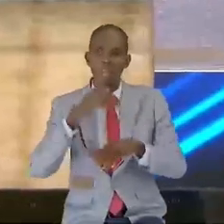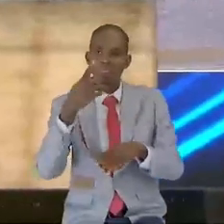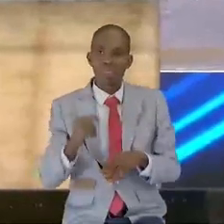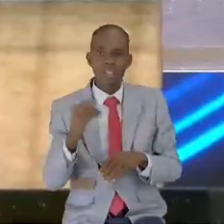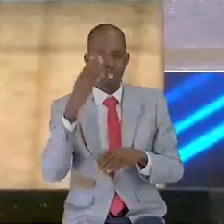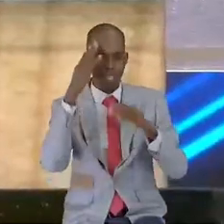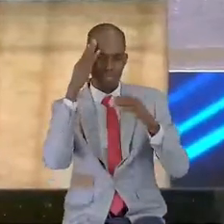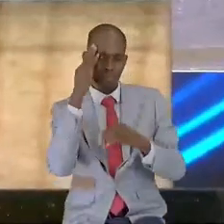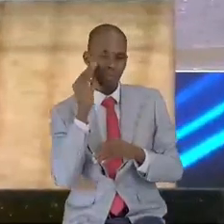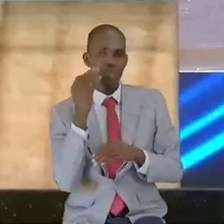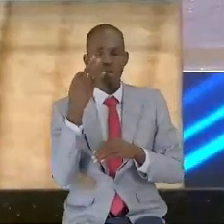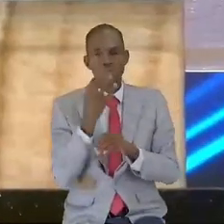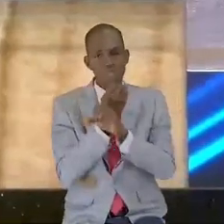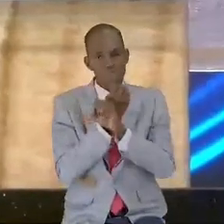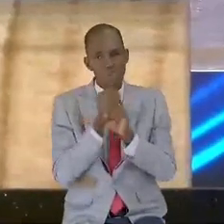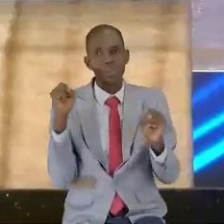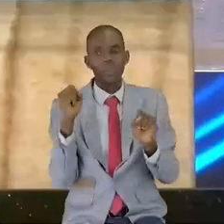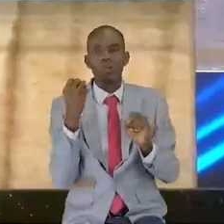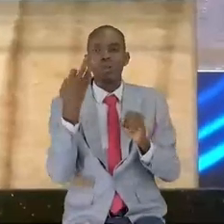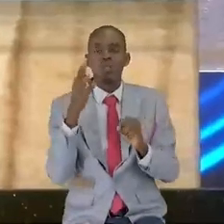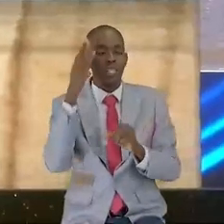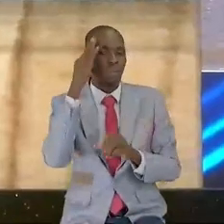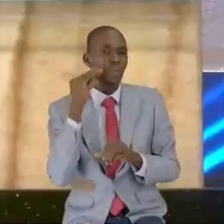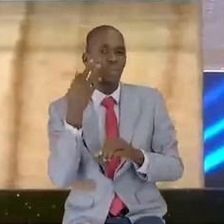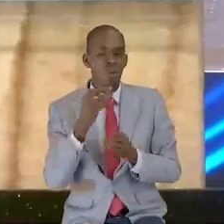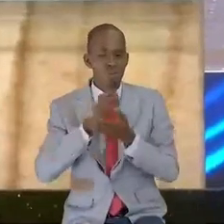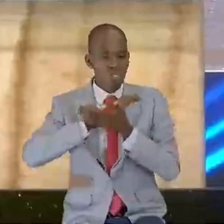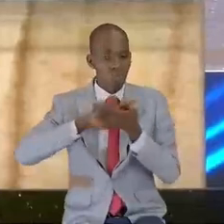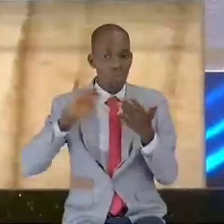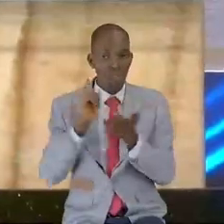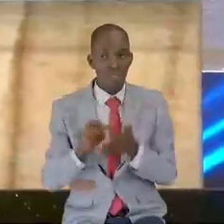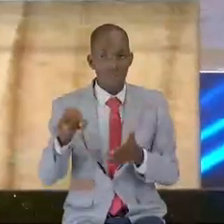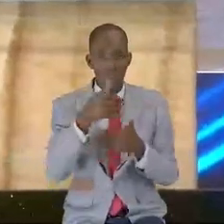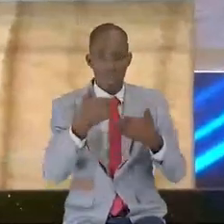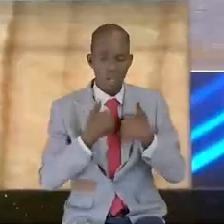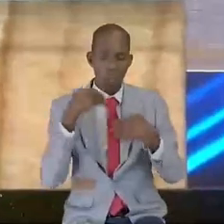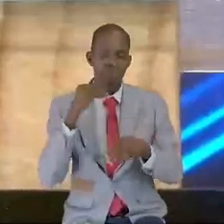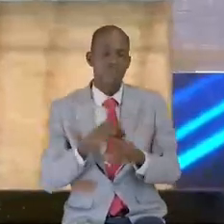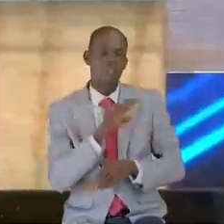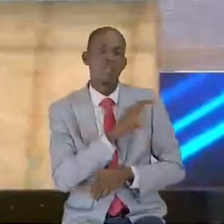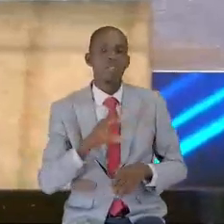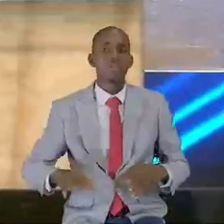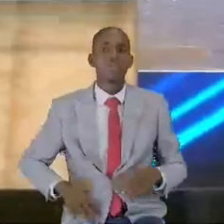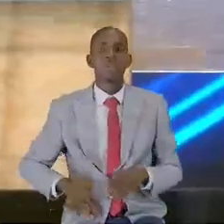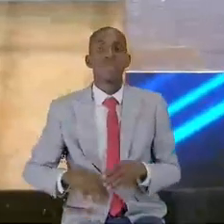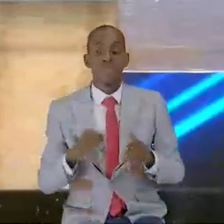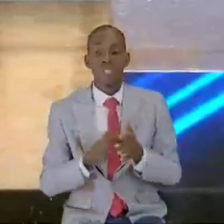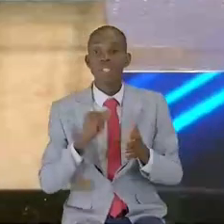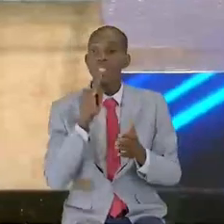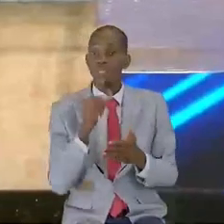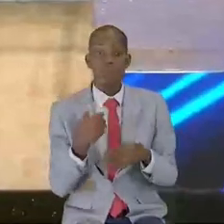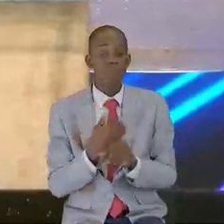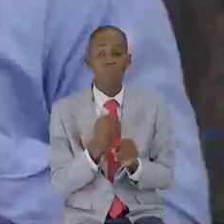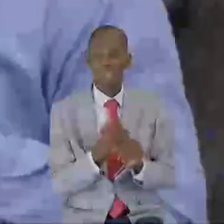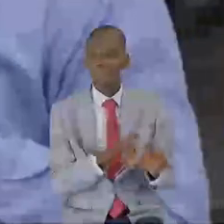l'expérience du salut, de la sanctification que nous avons en Christ. C'est disponible pour tout le